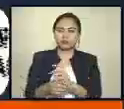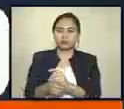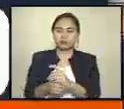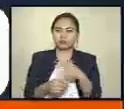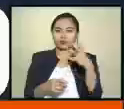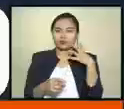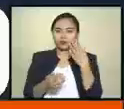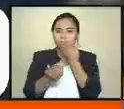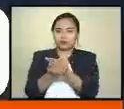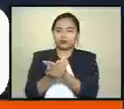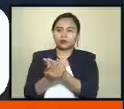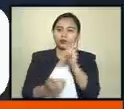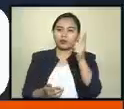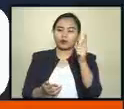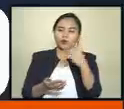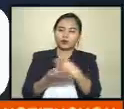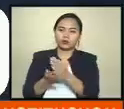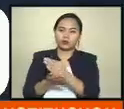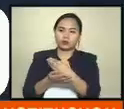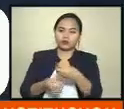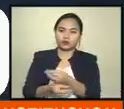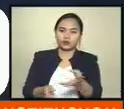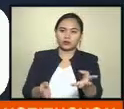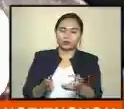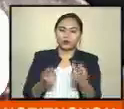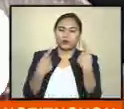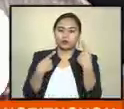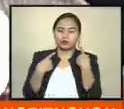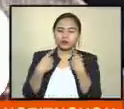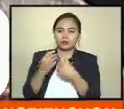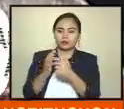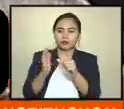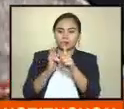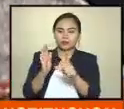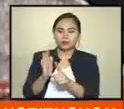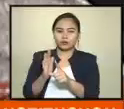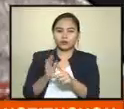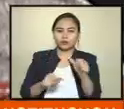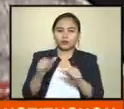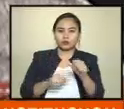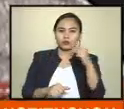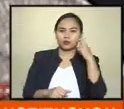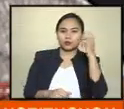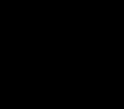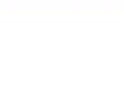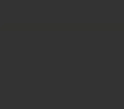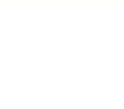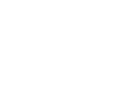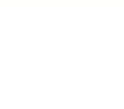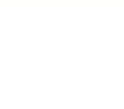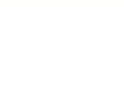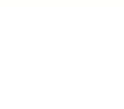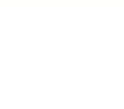proposed 2020 budget kung may probisyong labag sa saligang batas. Umaaksyon, Ria Fernandez, News 5.